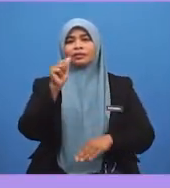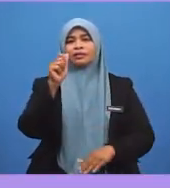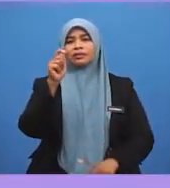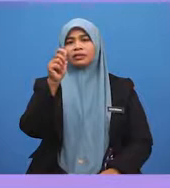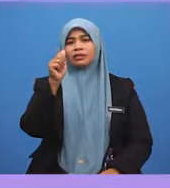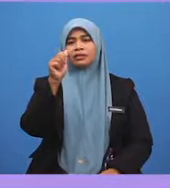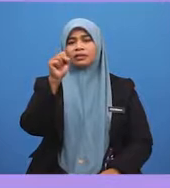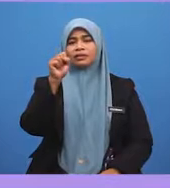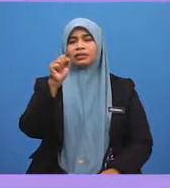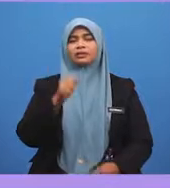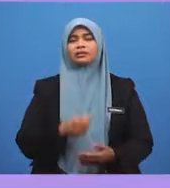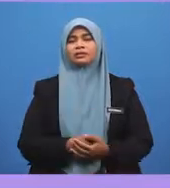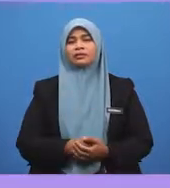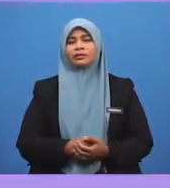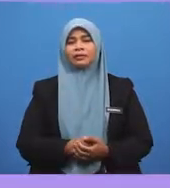Atas.